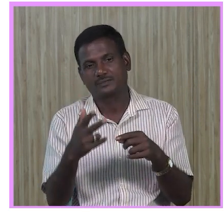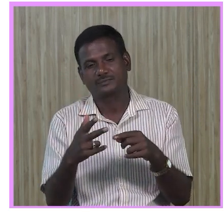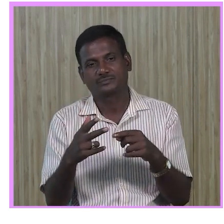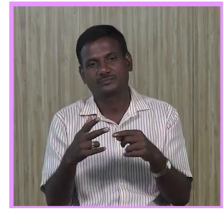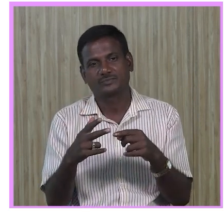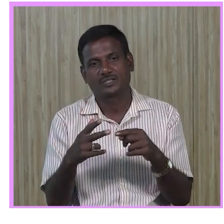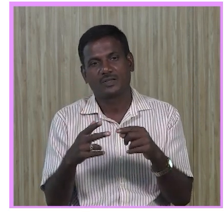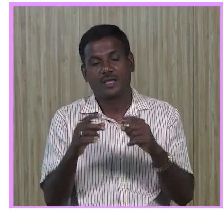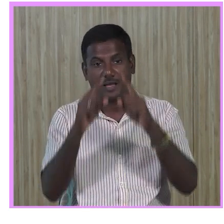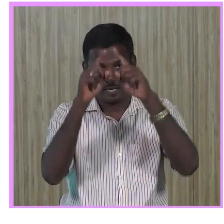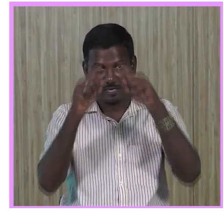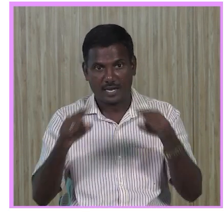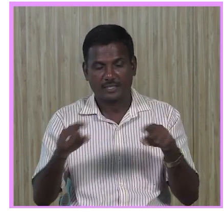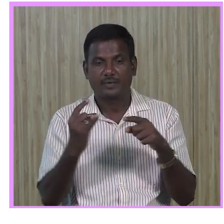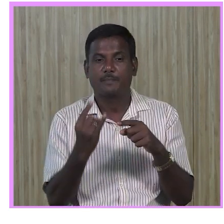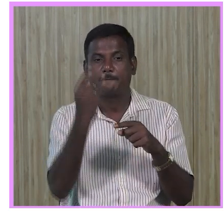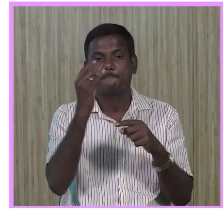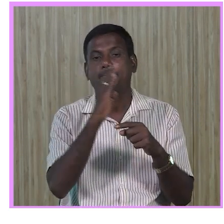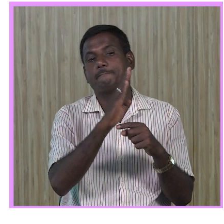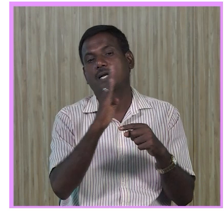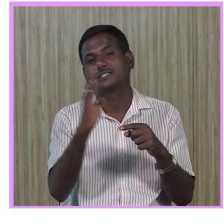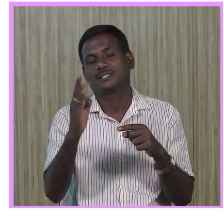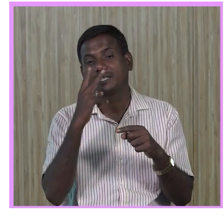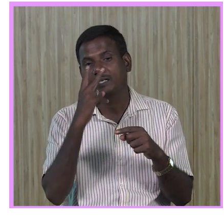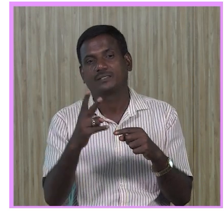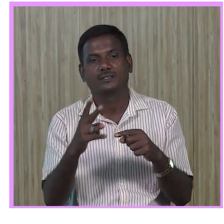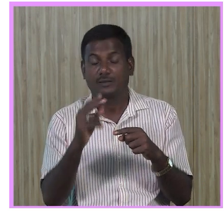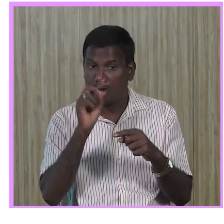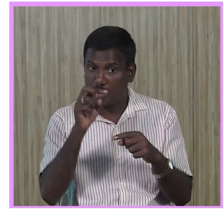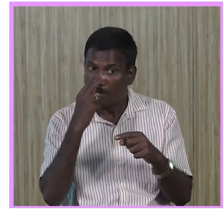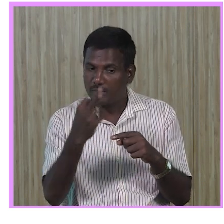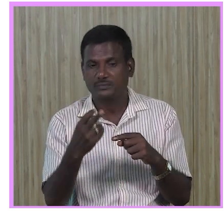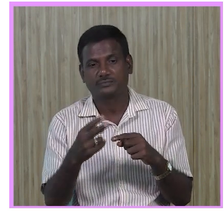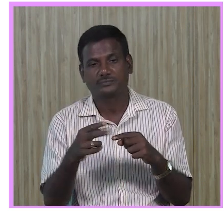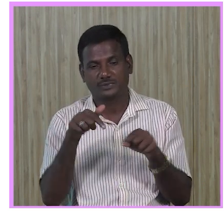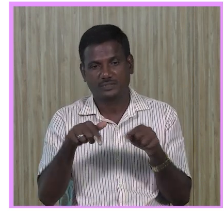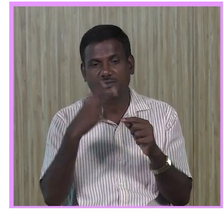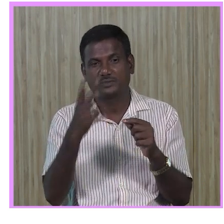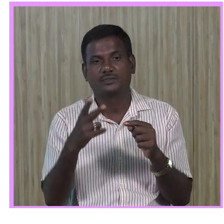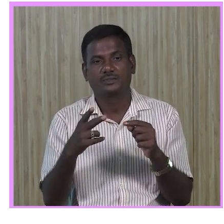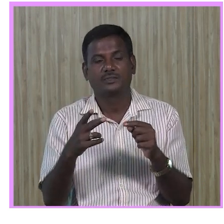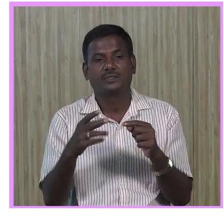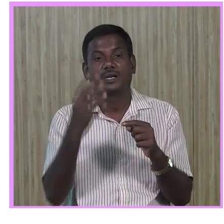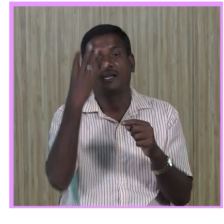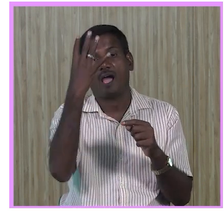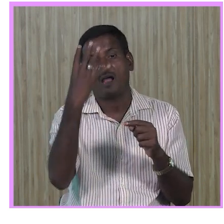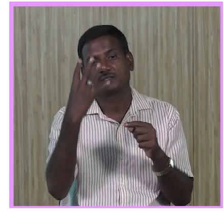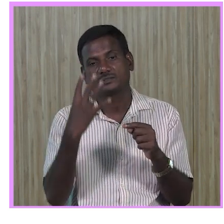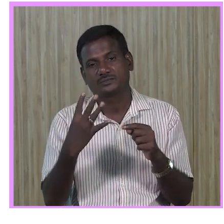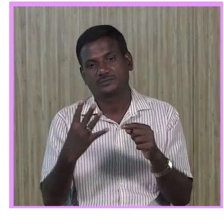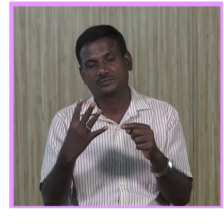பாருங்க, ராக்கெட்டுடைய பகுதிகளுடைய படம் இருக்கும், அதை நல்லா பாருங்கள். இதில் 4